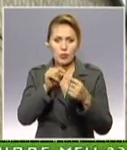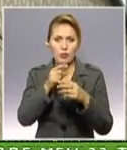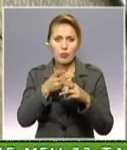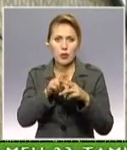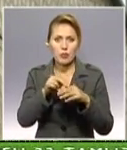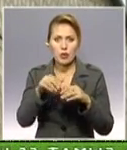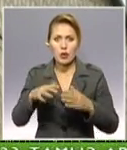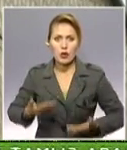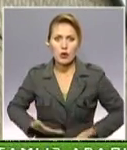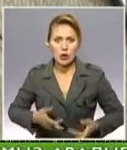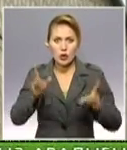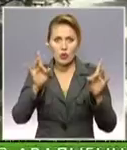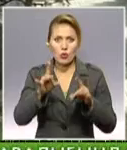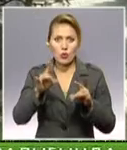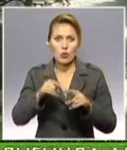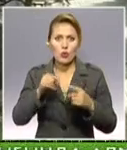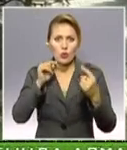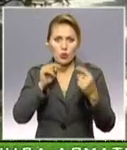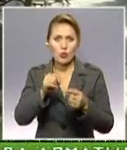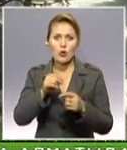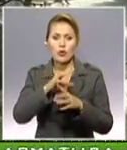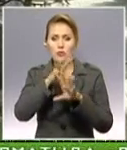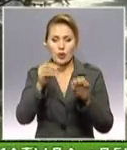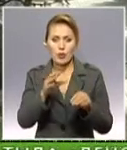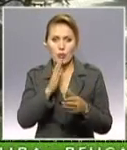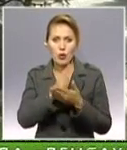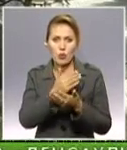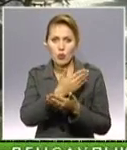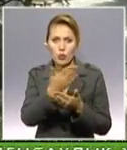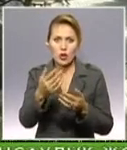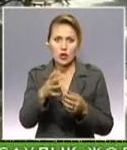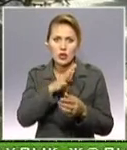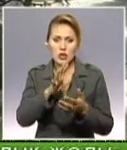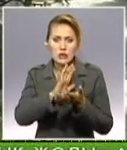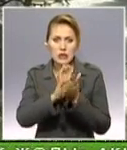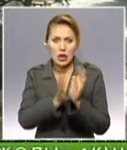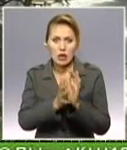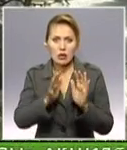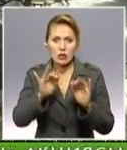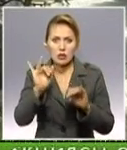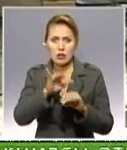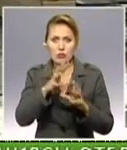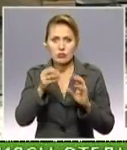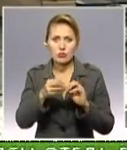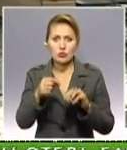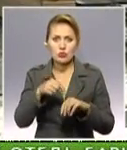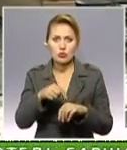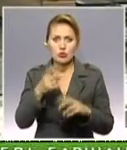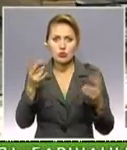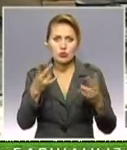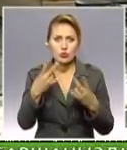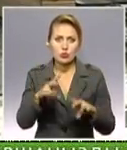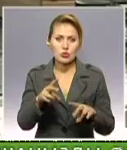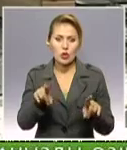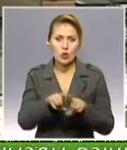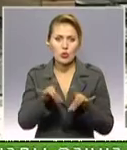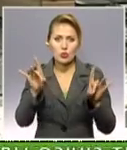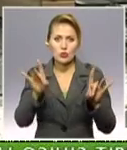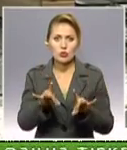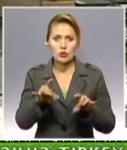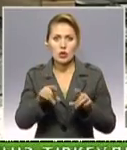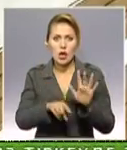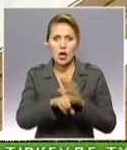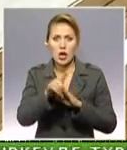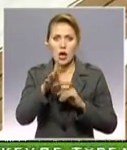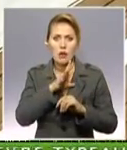маңында мейрамхананың бой көтеруіне түбегейлі қарсы. Олар онсыз да тар жерде таң тамаша болудың қажеті жоқ деп ашулы. Даудың